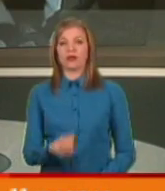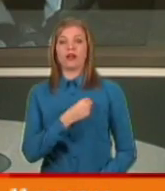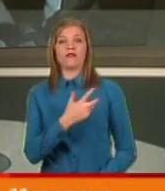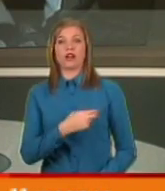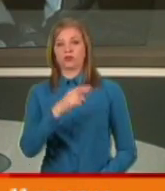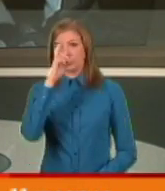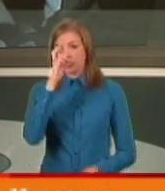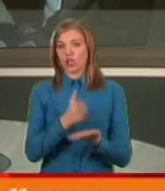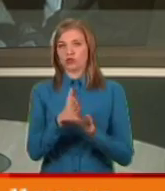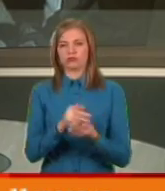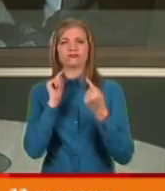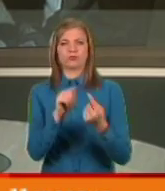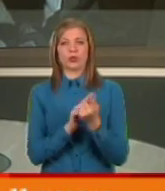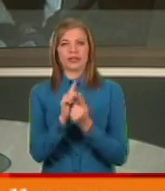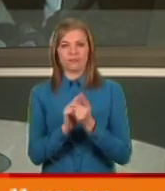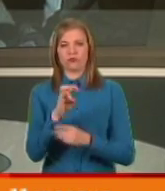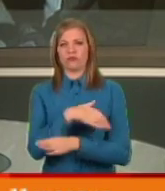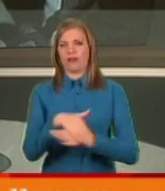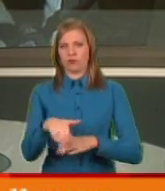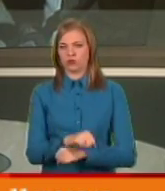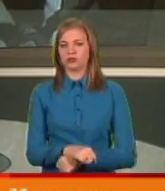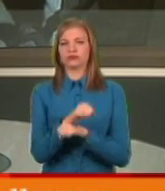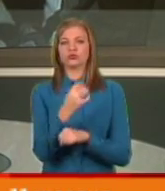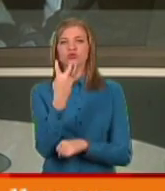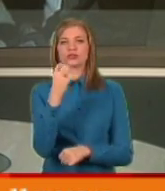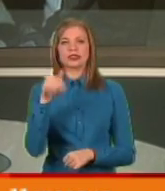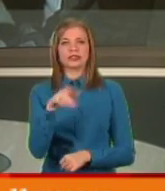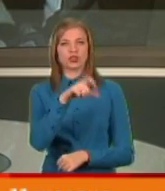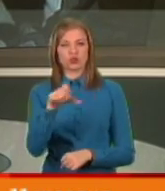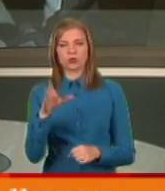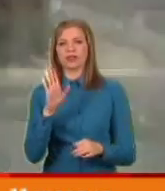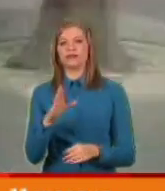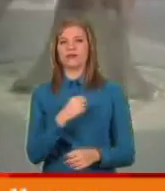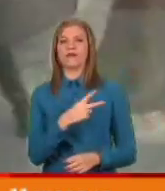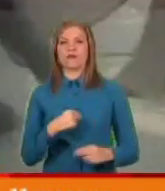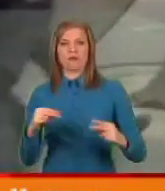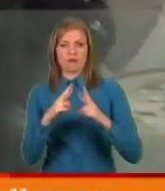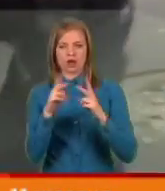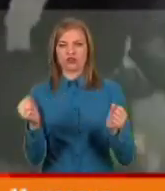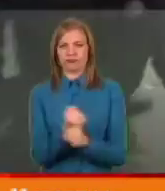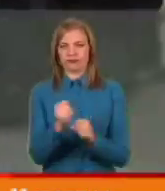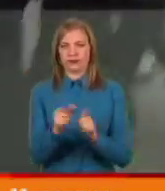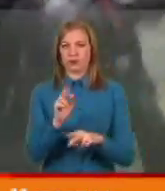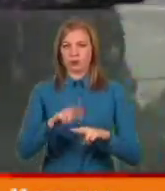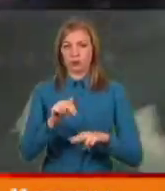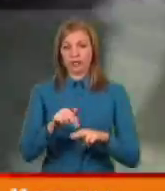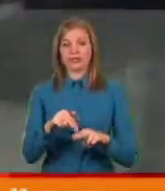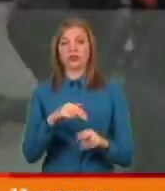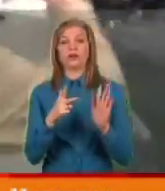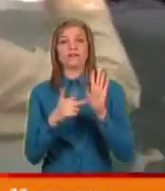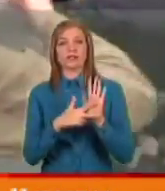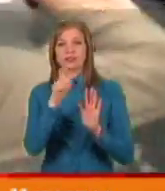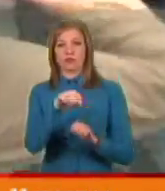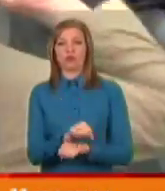Французькі держслужбовці проти реформ. На вулиці вийшло 400 тисяч людей. У Парижі мітингарі почубилися із поліцією.